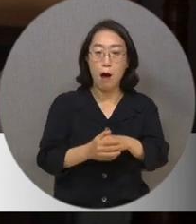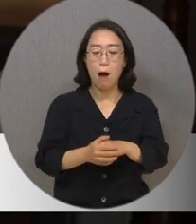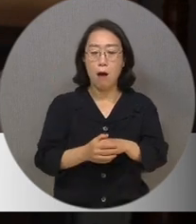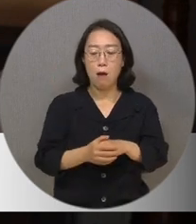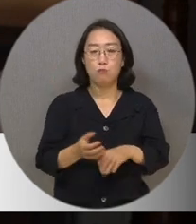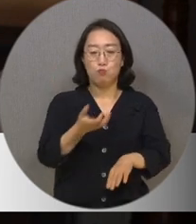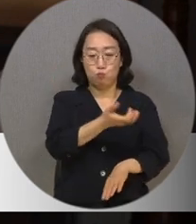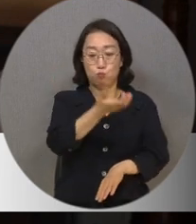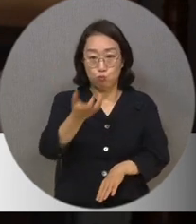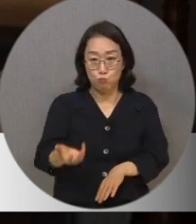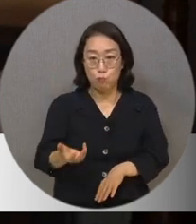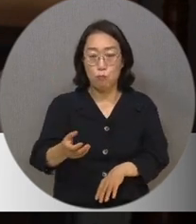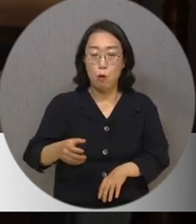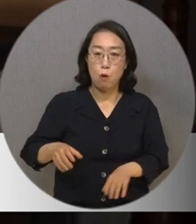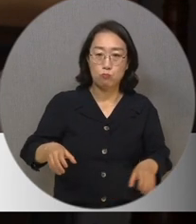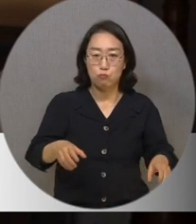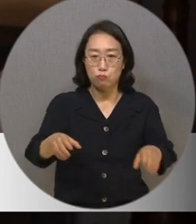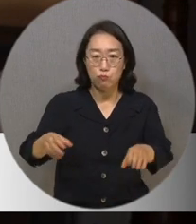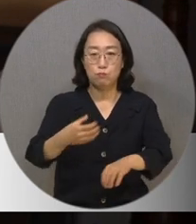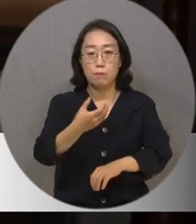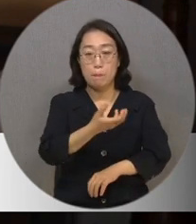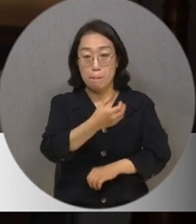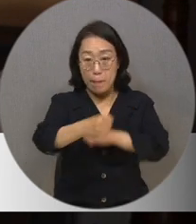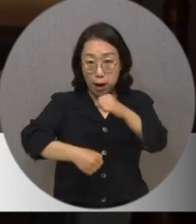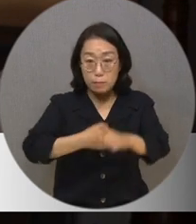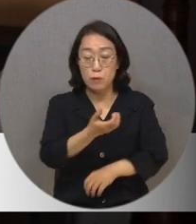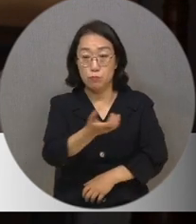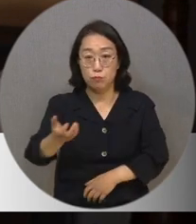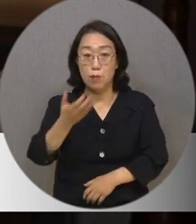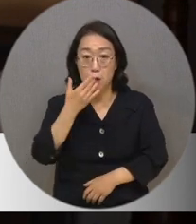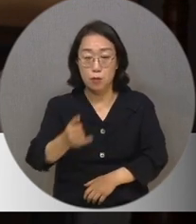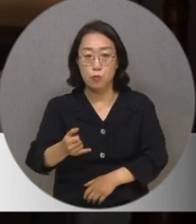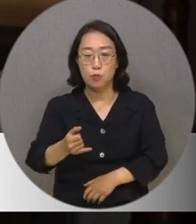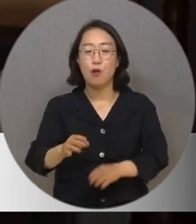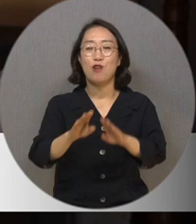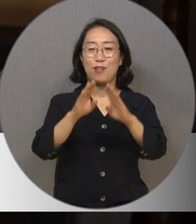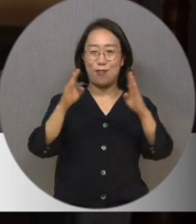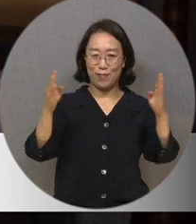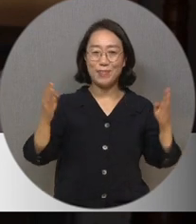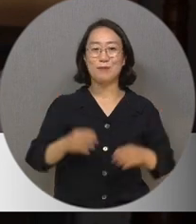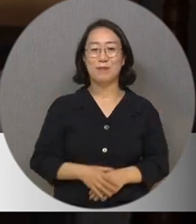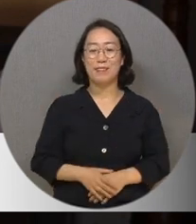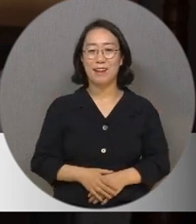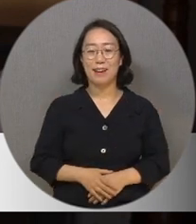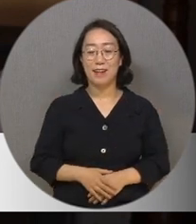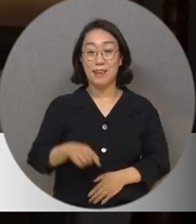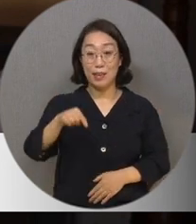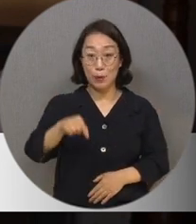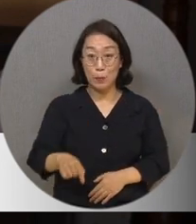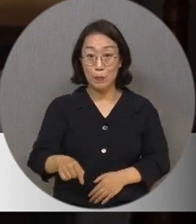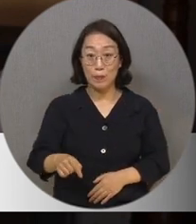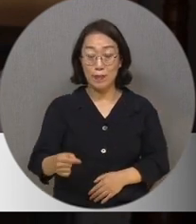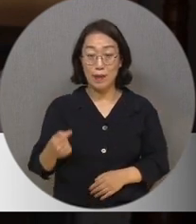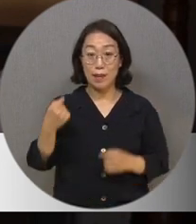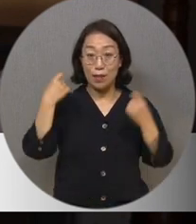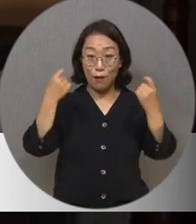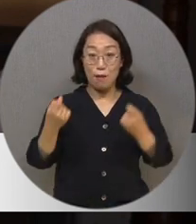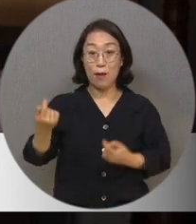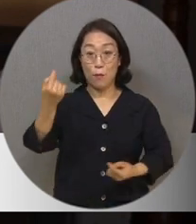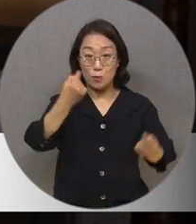부분을 자유롭게 이동할 수 있도록 열린 관광이 많이 개방되어 있습니다. 저희 순천에 오셔서